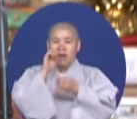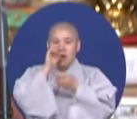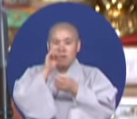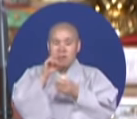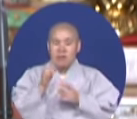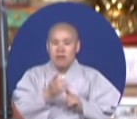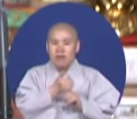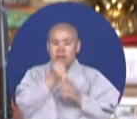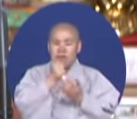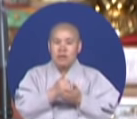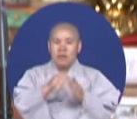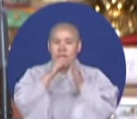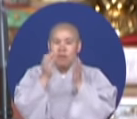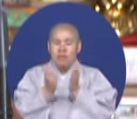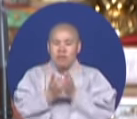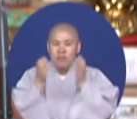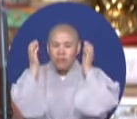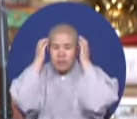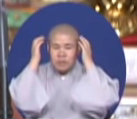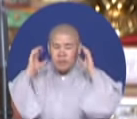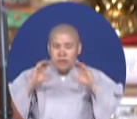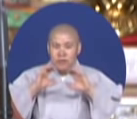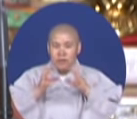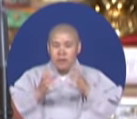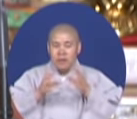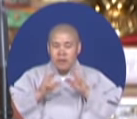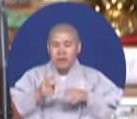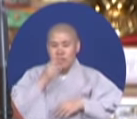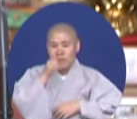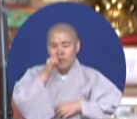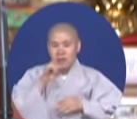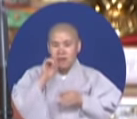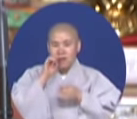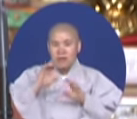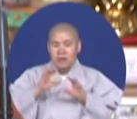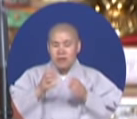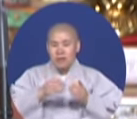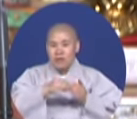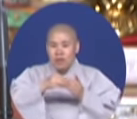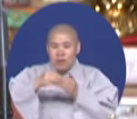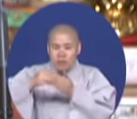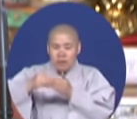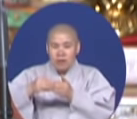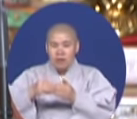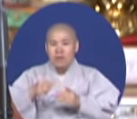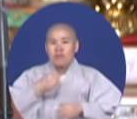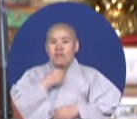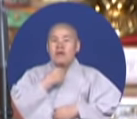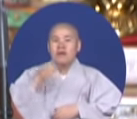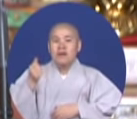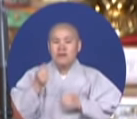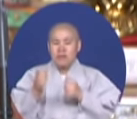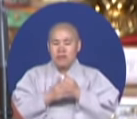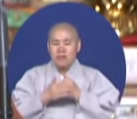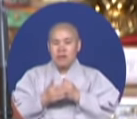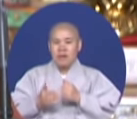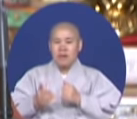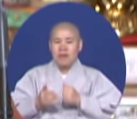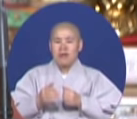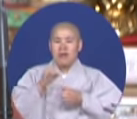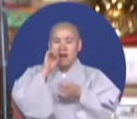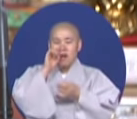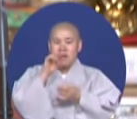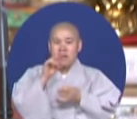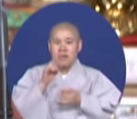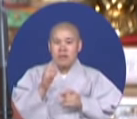아미타불도 일체 사바세계 중생을 다 극락세계로 인도하겠다는 원력을 세웠으니까 그 아미타불의 원력을 우리가